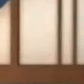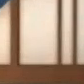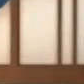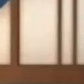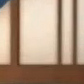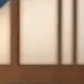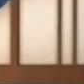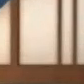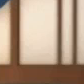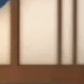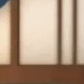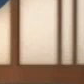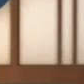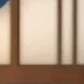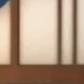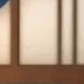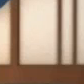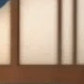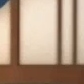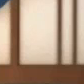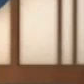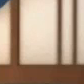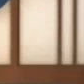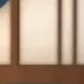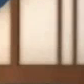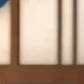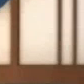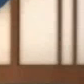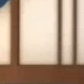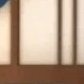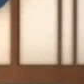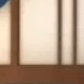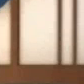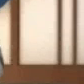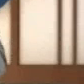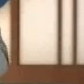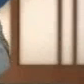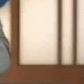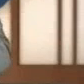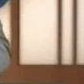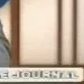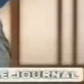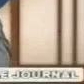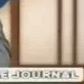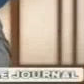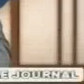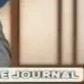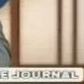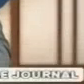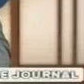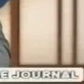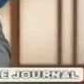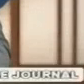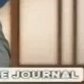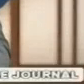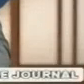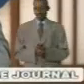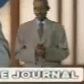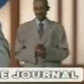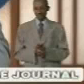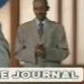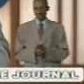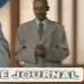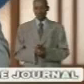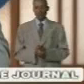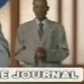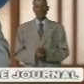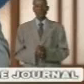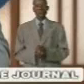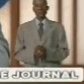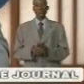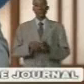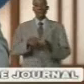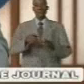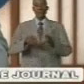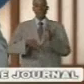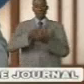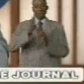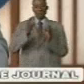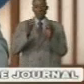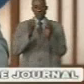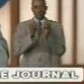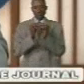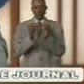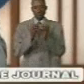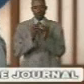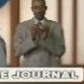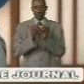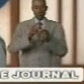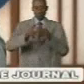Les lampes du 14e sommet de la francophonie se sont déjà allumées à Kinshasa. Les ministres aux Affaires étrangères francophones ont bouclé leurs